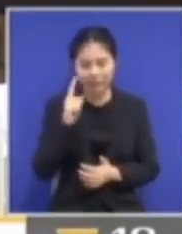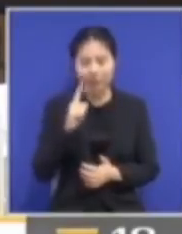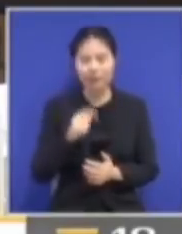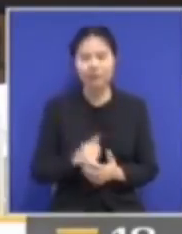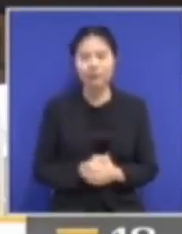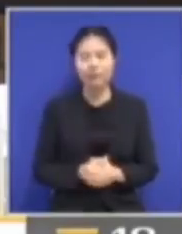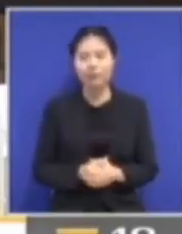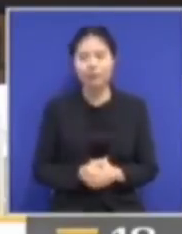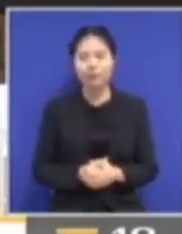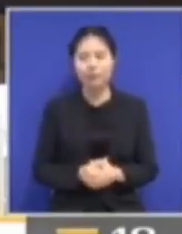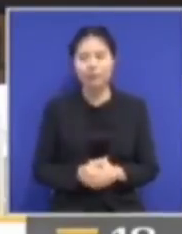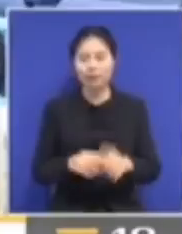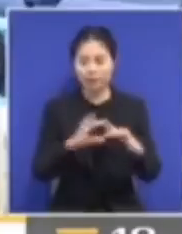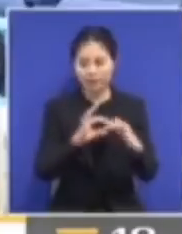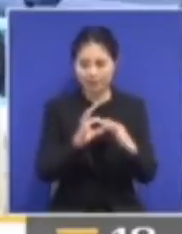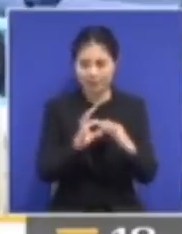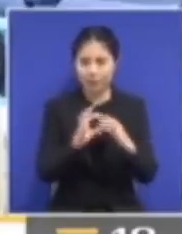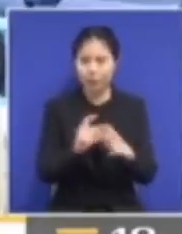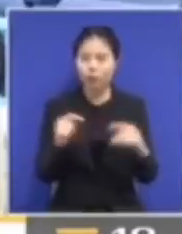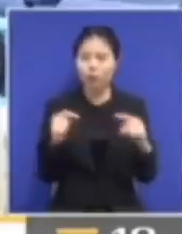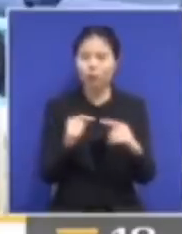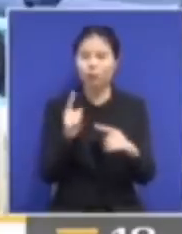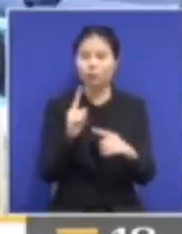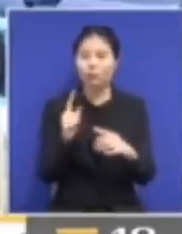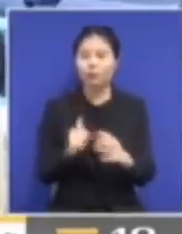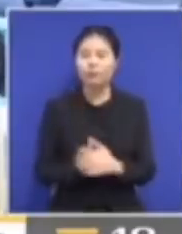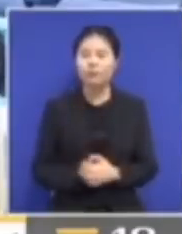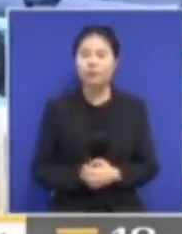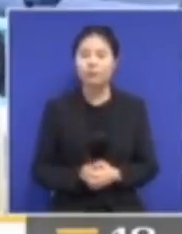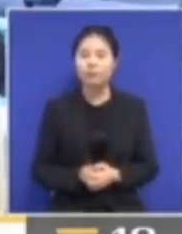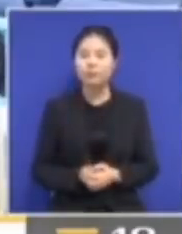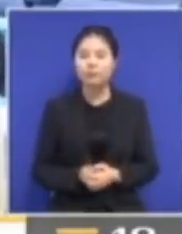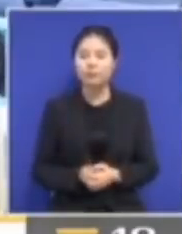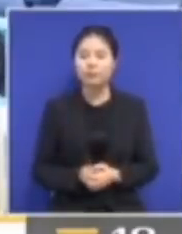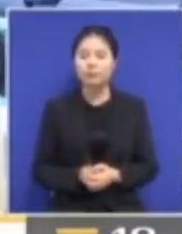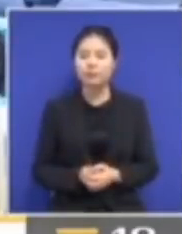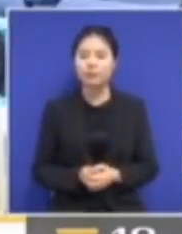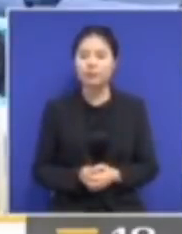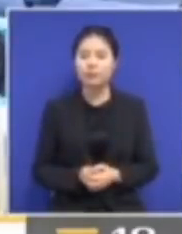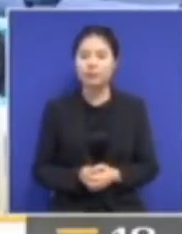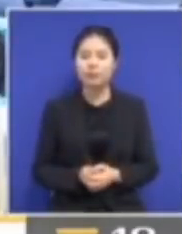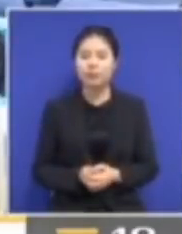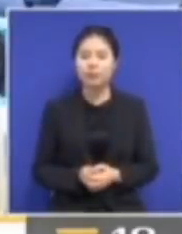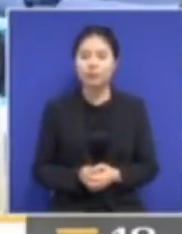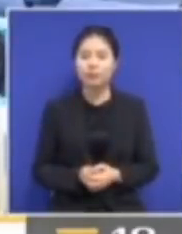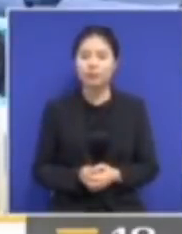ฮะมันเกี่ยวนะครับ ท่านเดี๋ยวท่านประท้วงฟังนิดนึงเชิญครับ